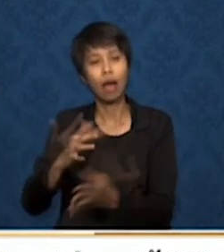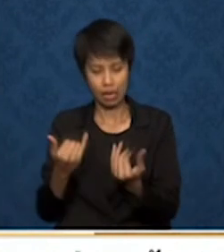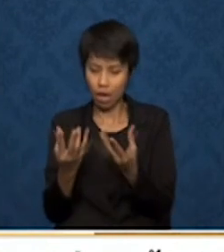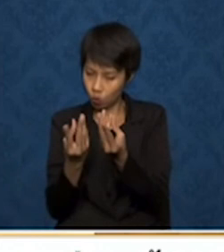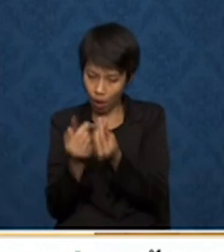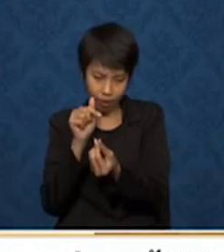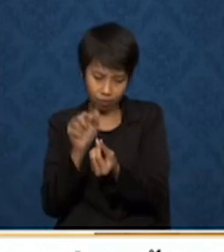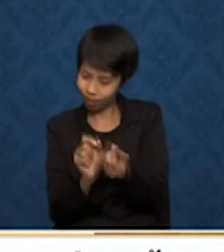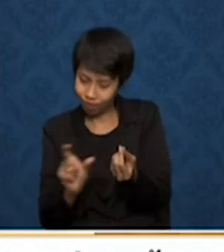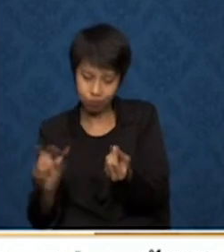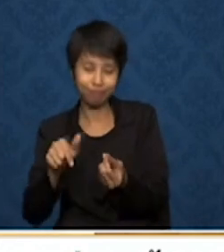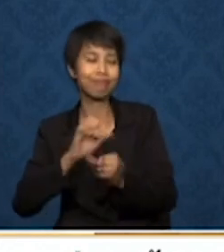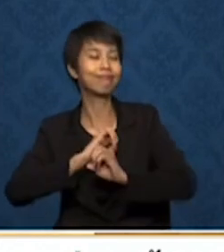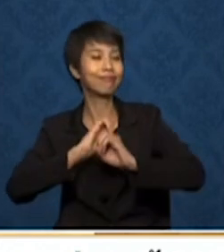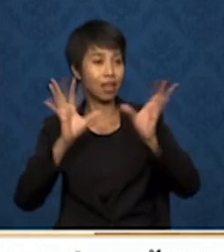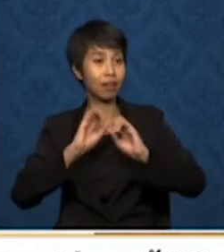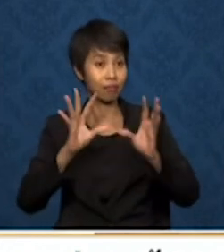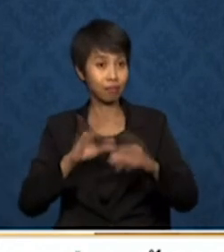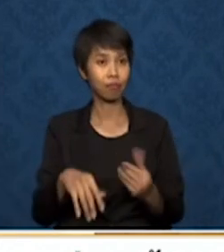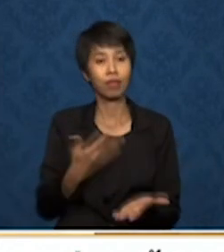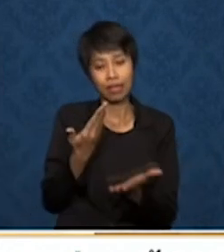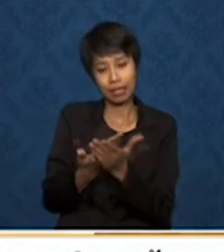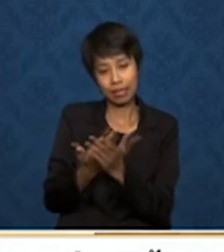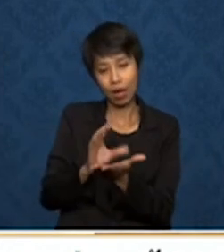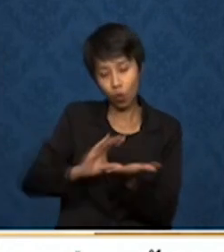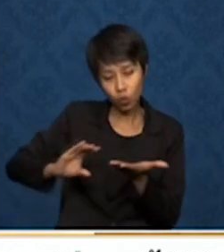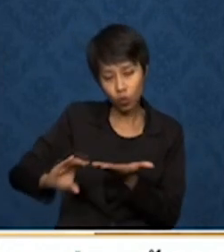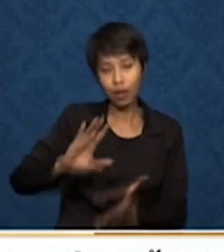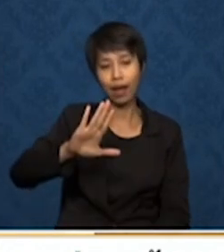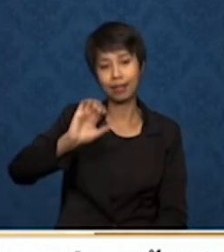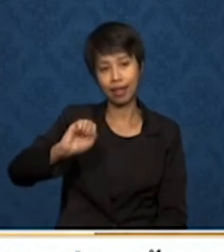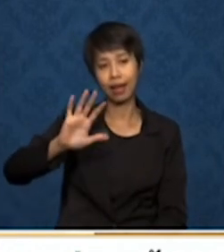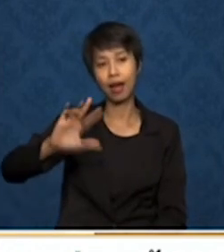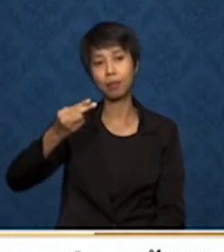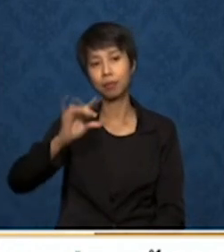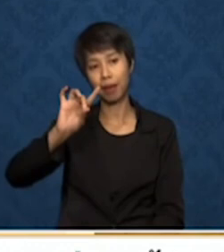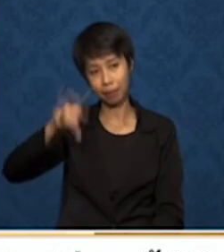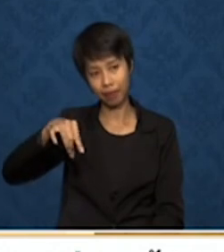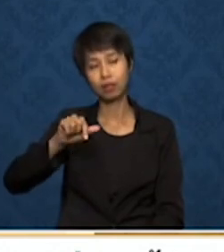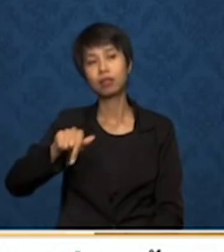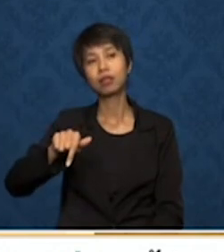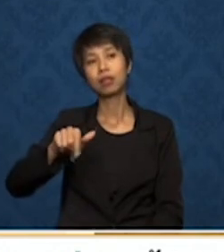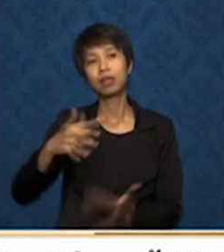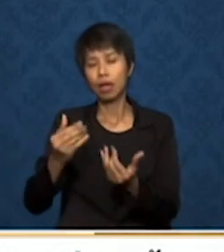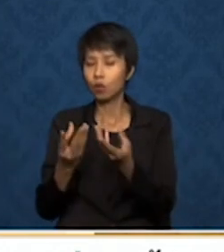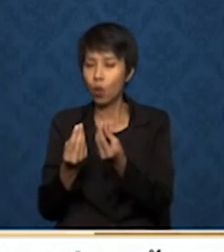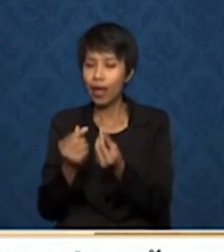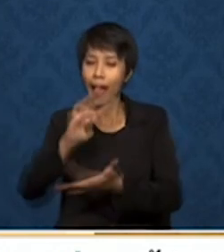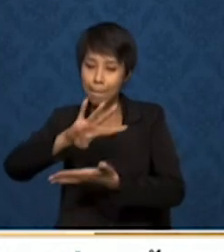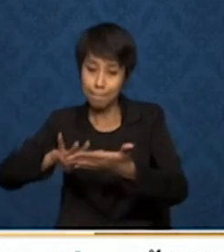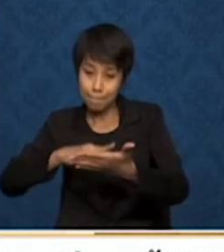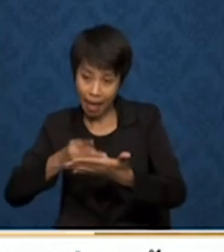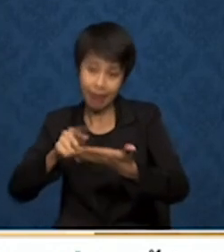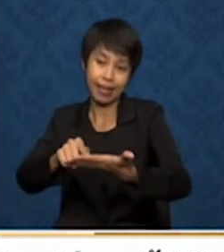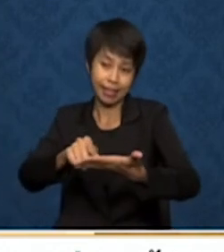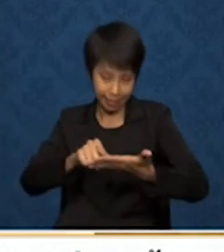เจนพิสูตรได้ตัเลเงลทุน 558,000 ลานบาทที่ทานสมาชิกสงสัยเป็ตัเลขที่ยื่นแผนเข้ามาแล้ว